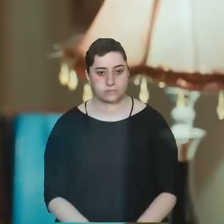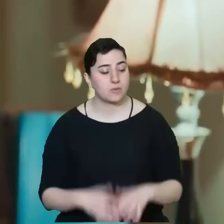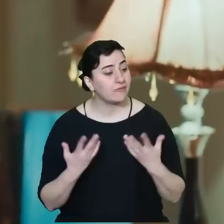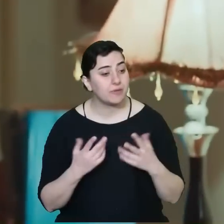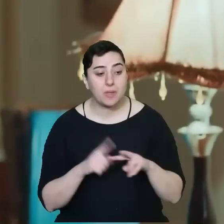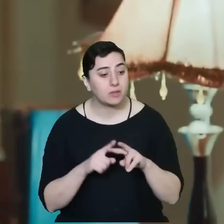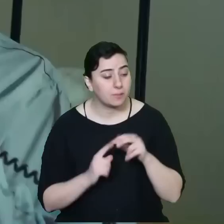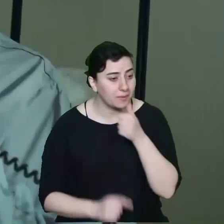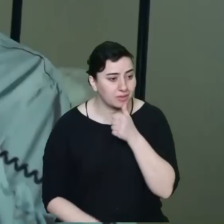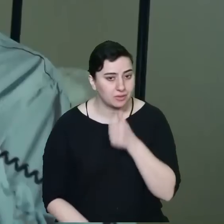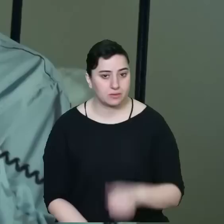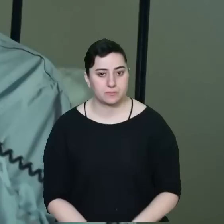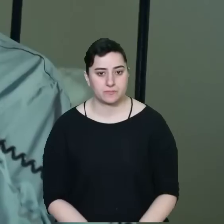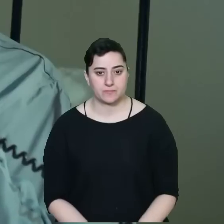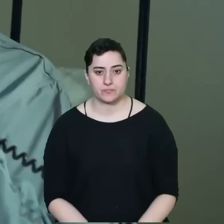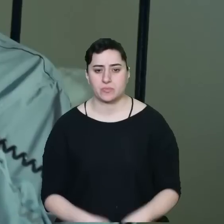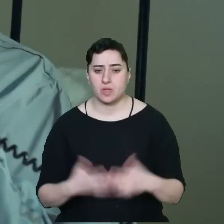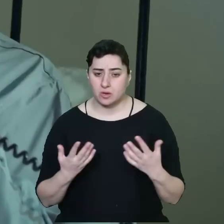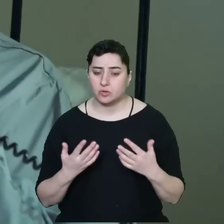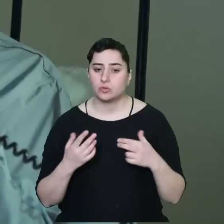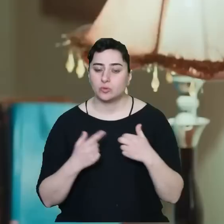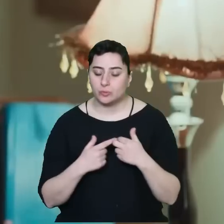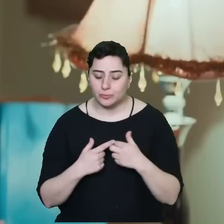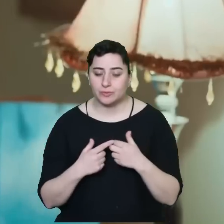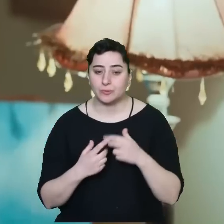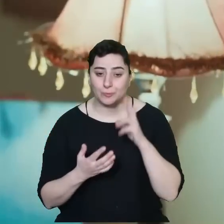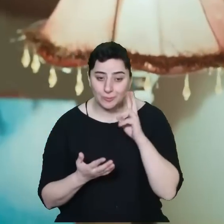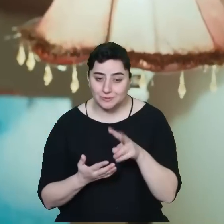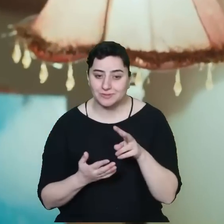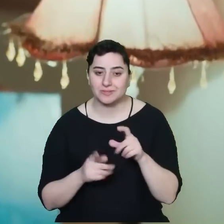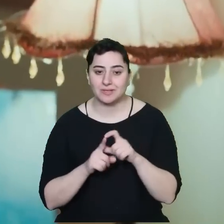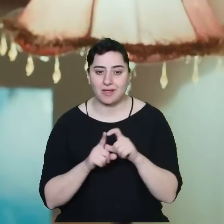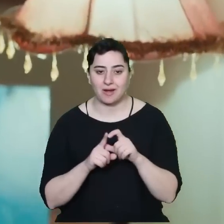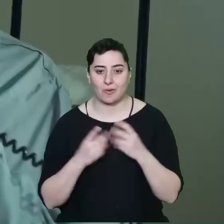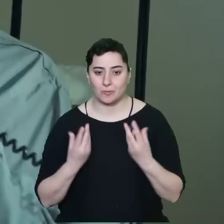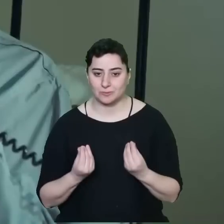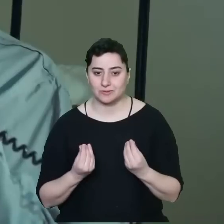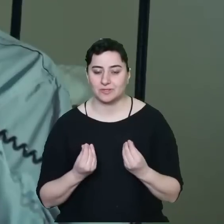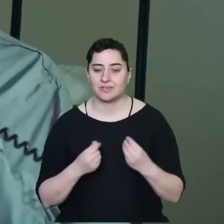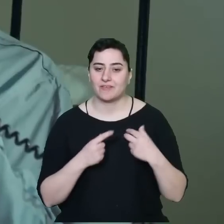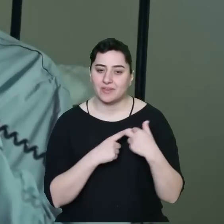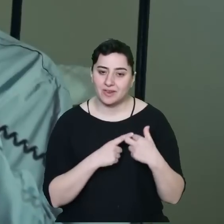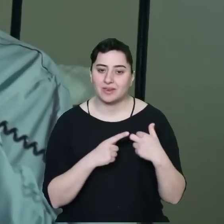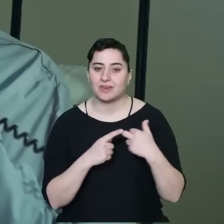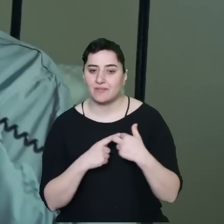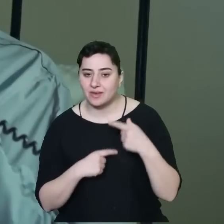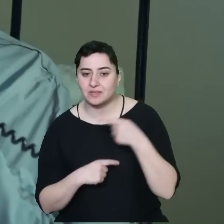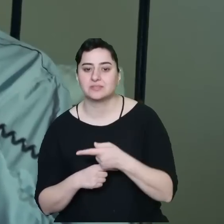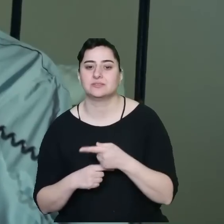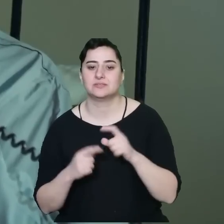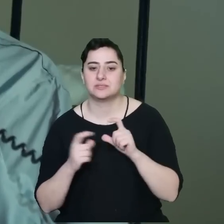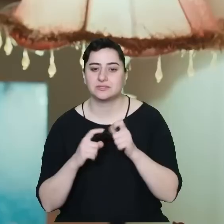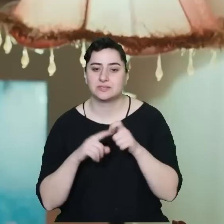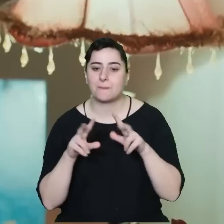Efendim Adnan Bey. Eğer Rum'un revanında görürsem ben Dilara'yı, revanına Revani'de